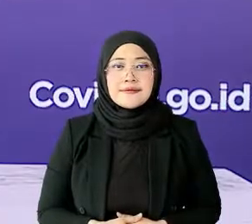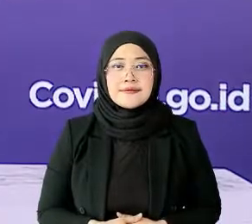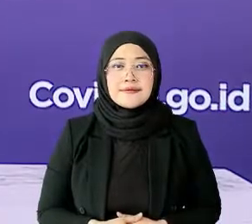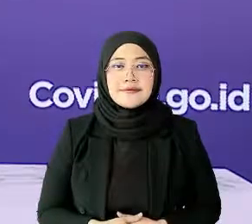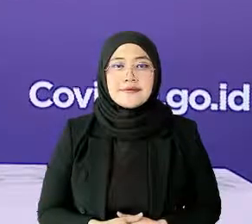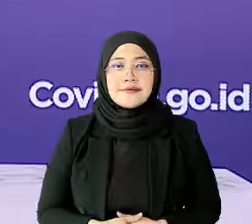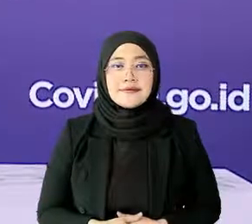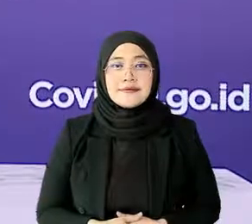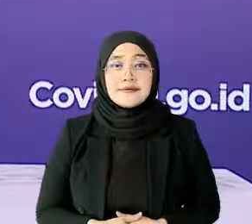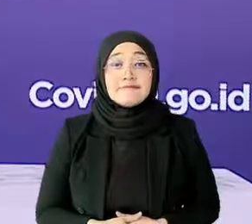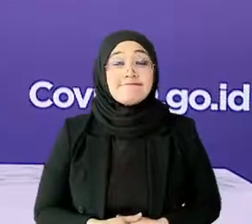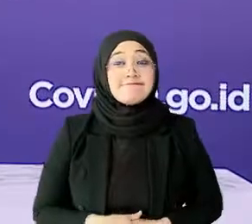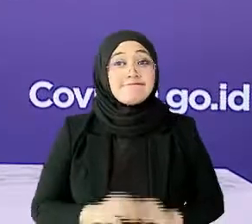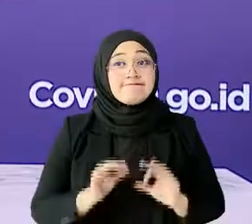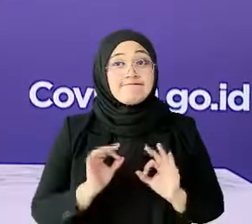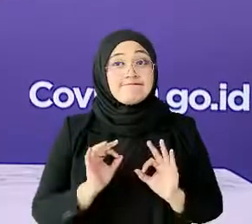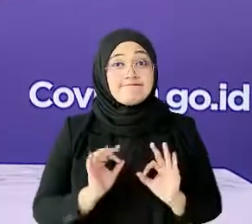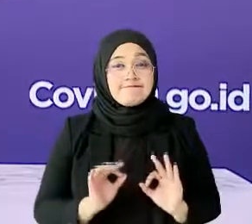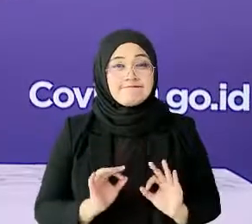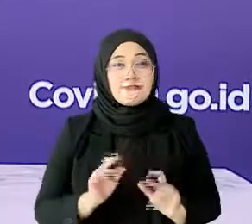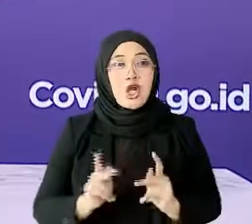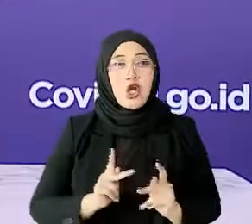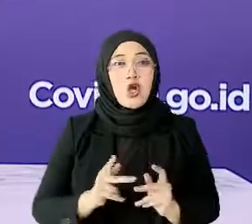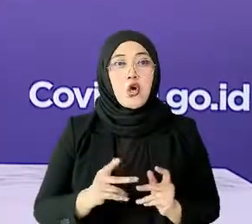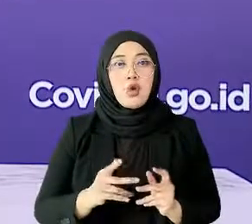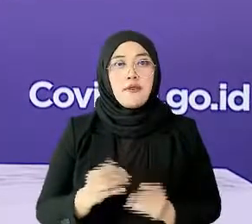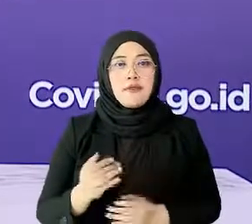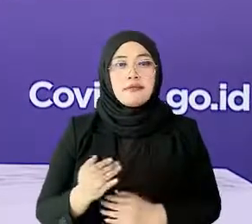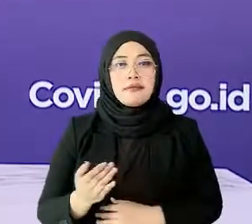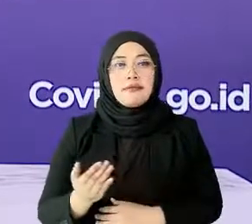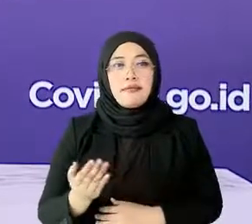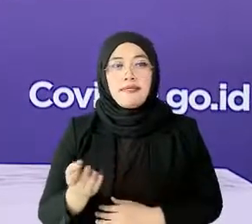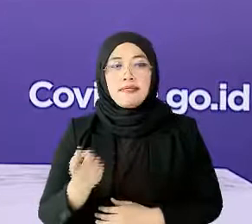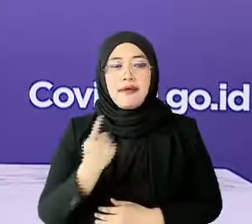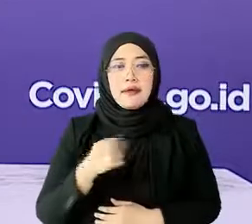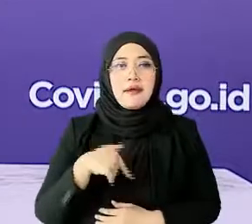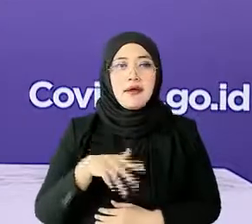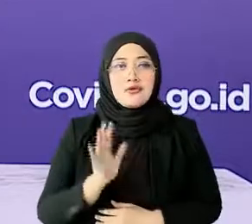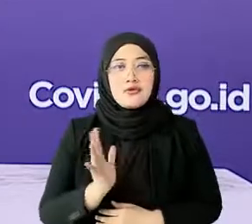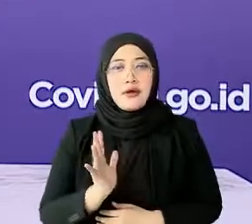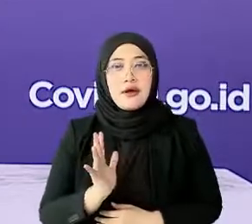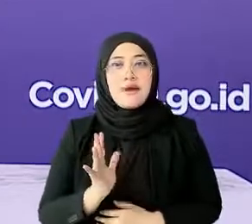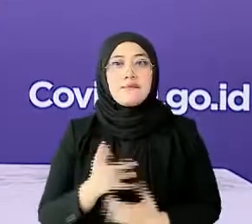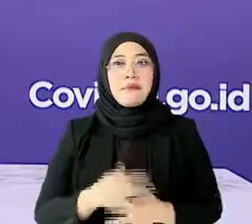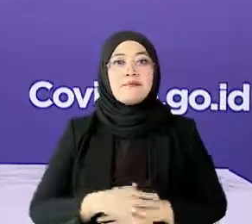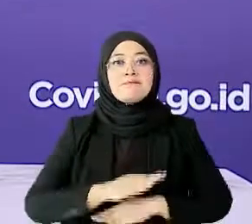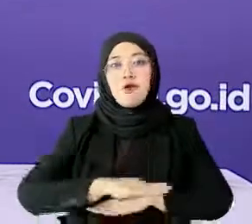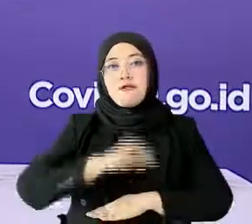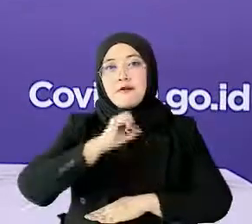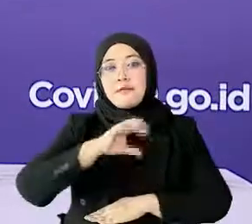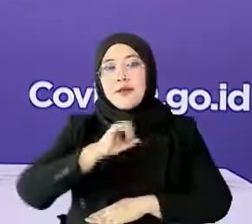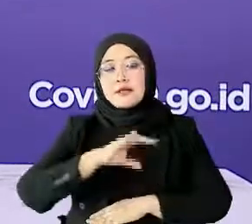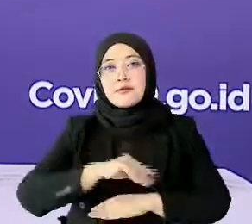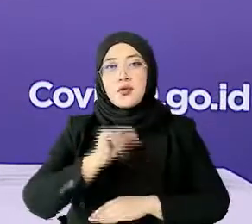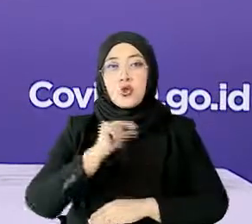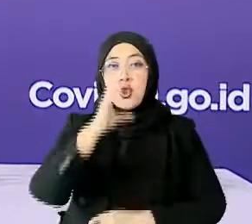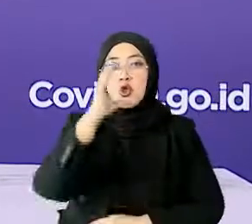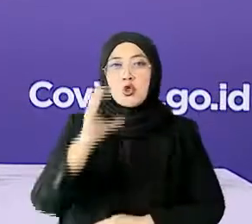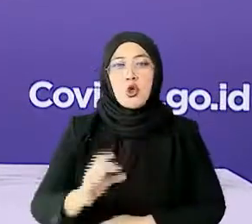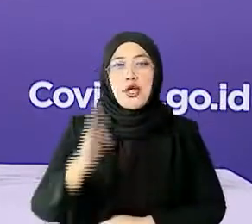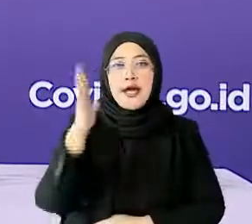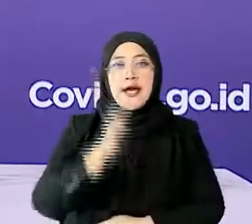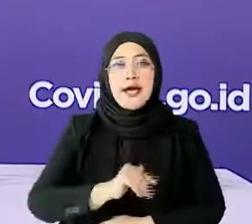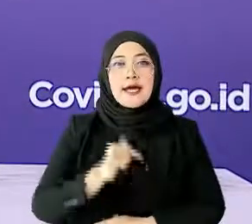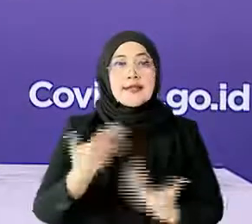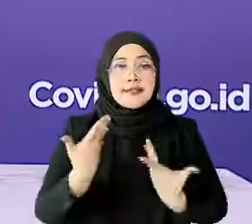Hai baik kalau sudah tidak ada lagi maka dengan demikian konferensi pers pada sore